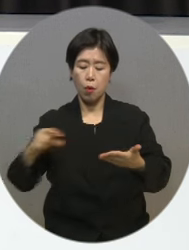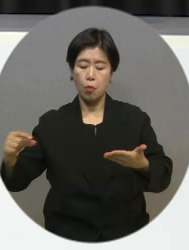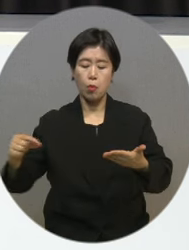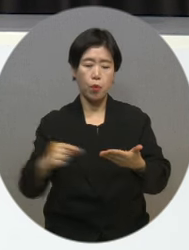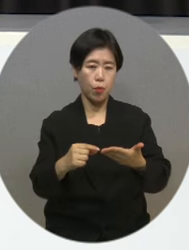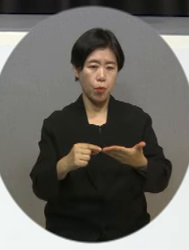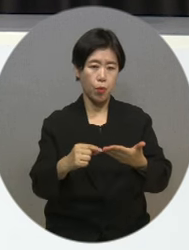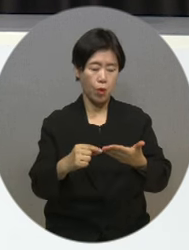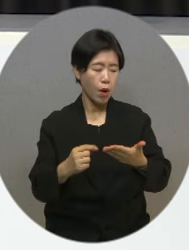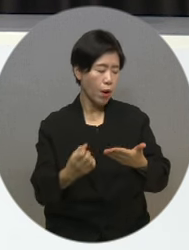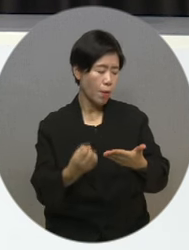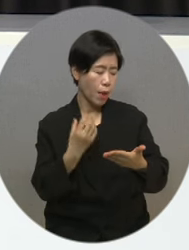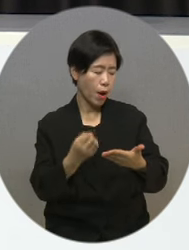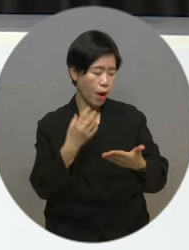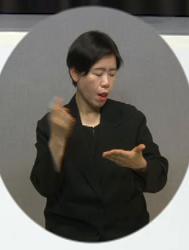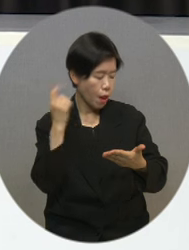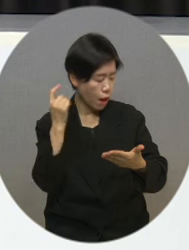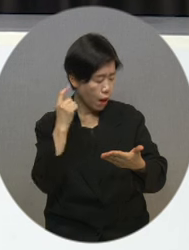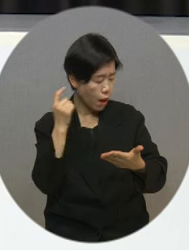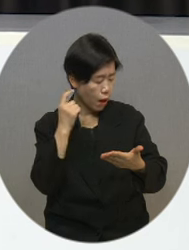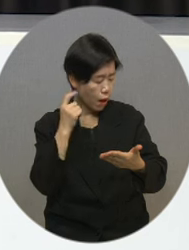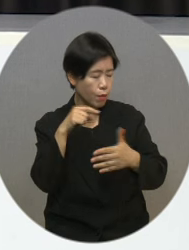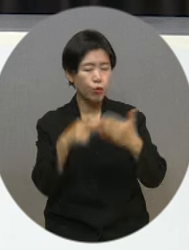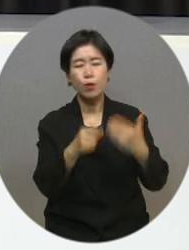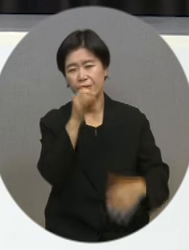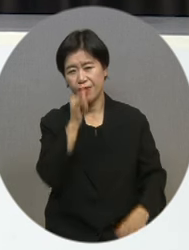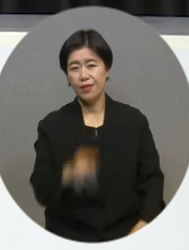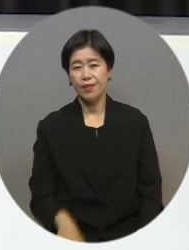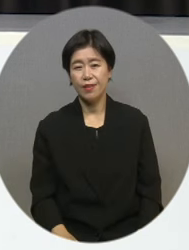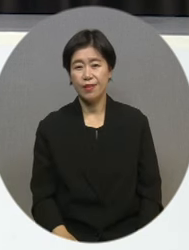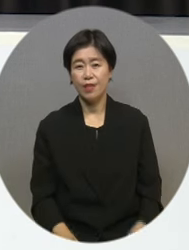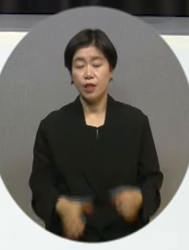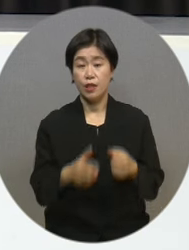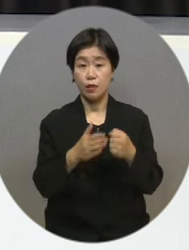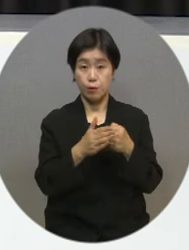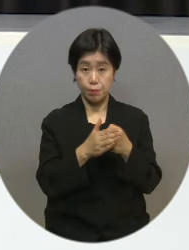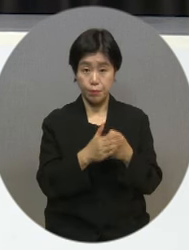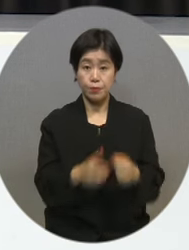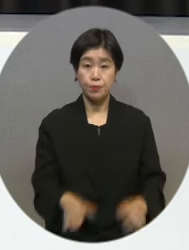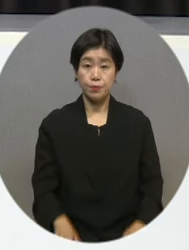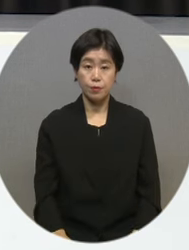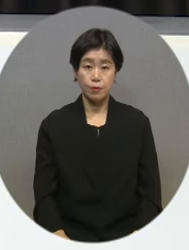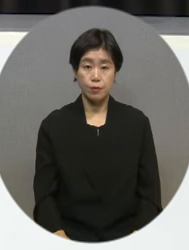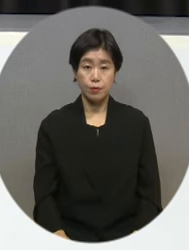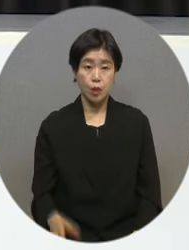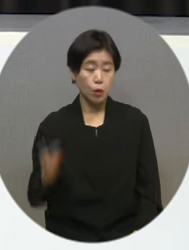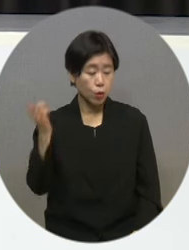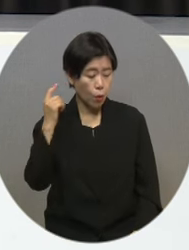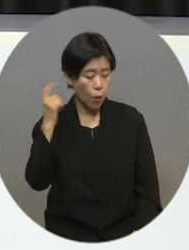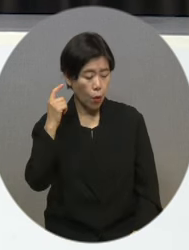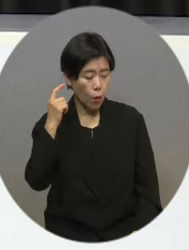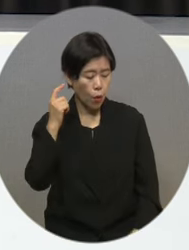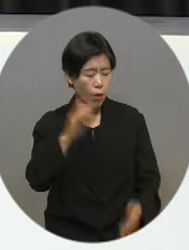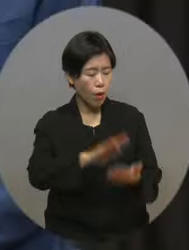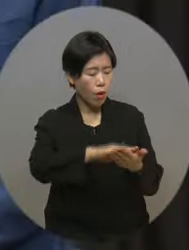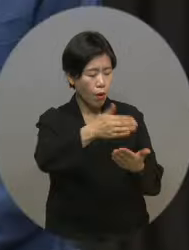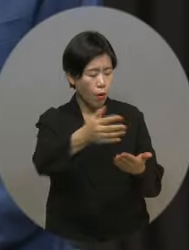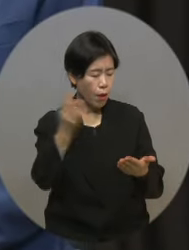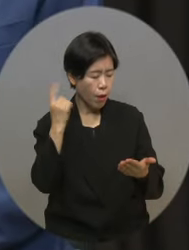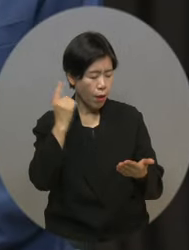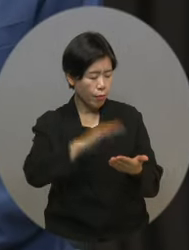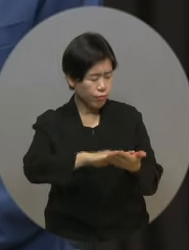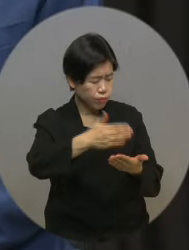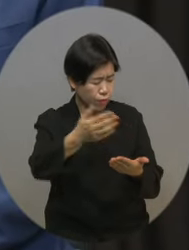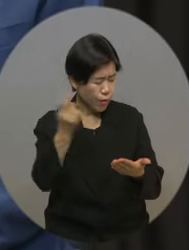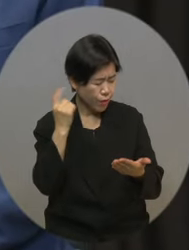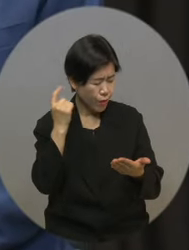읽어주는 시스템이 있습니다. 프로그램이. 그래서 거기에 점역 파일을 넣으면 그게 소리로 전환돼서 저한테 전달이 돼요.